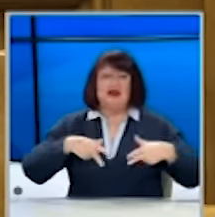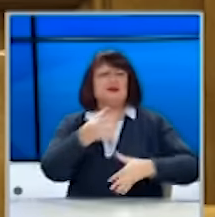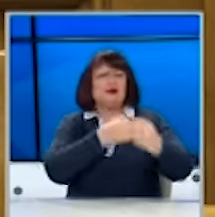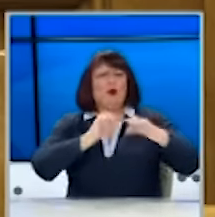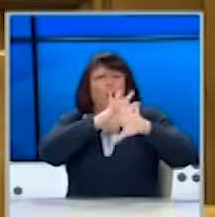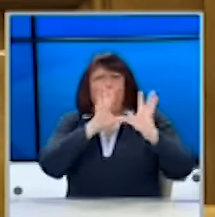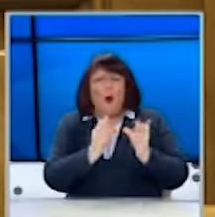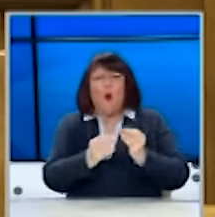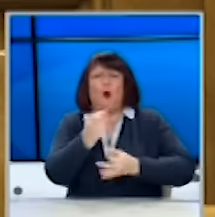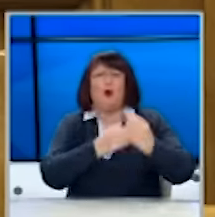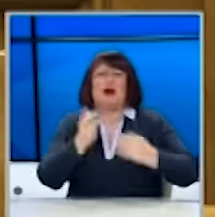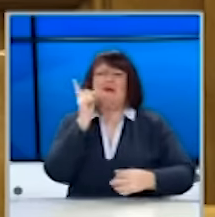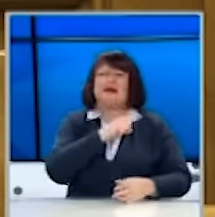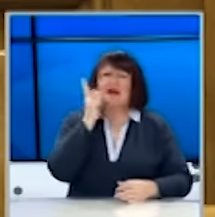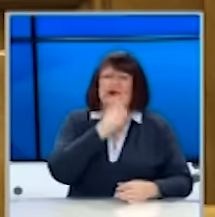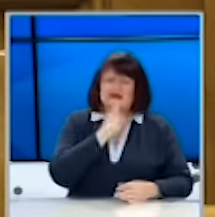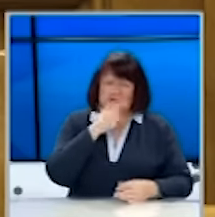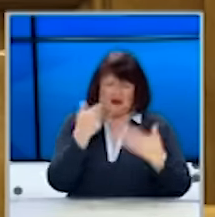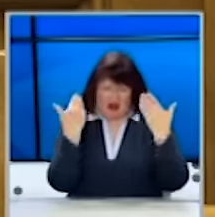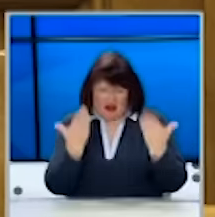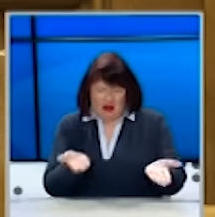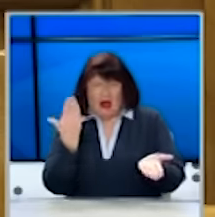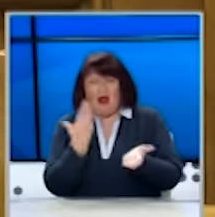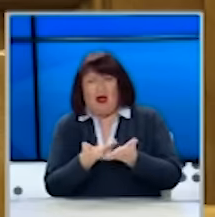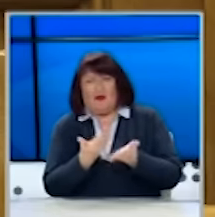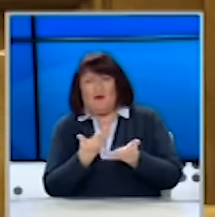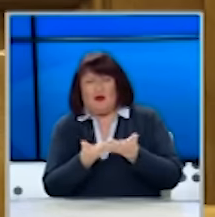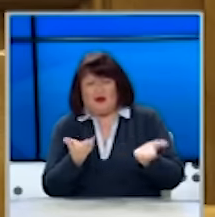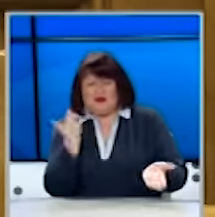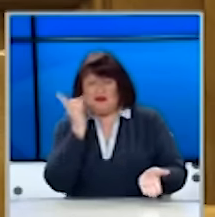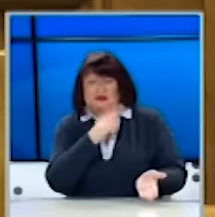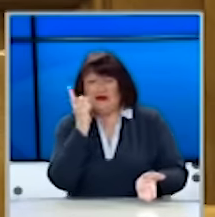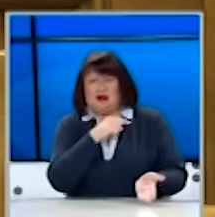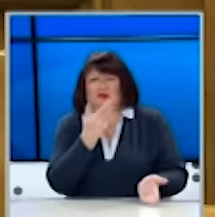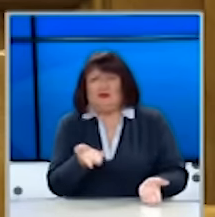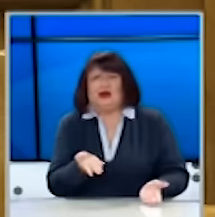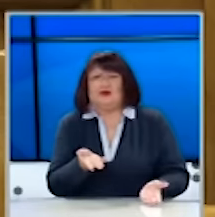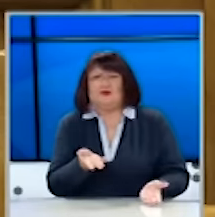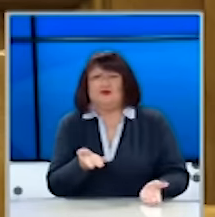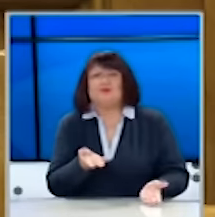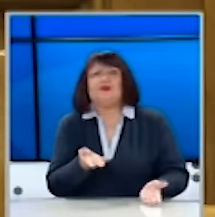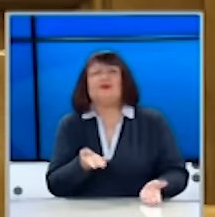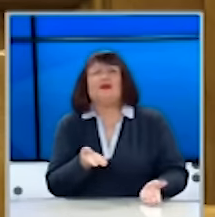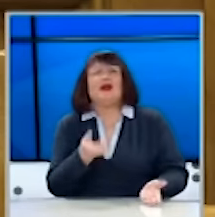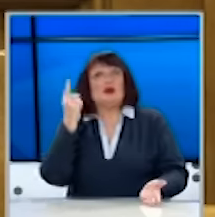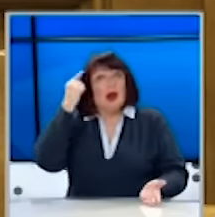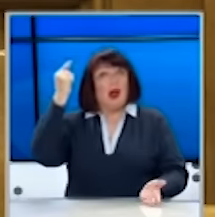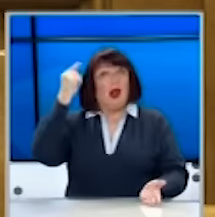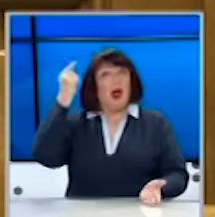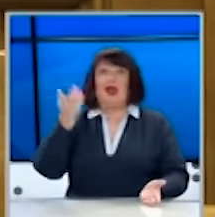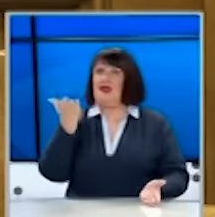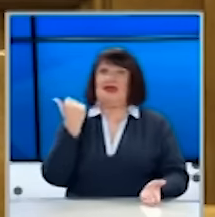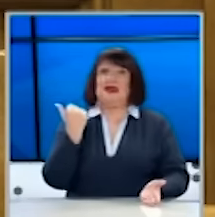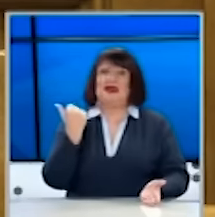σας. Διαψεύστηκαν τα πάντα το ένα μετά το άλλο και πλέον ξεμείνατε και από έμπνευση.